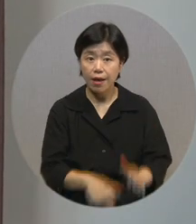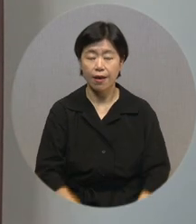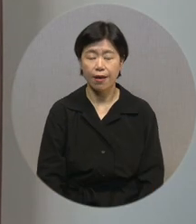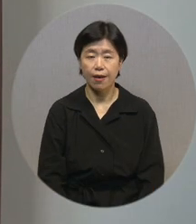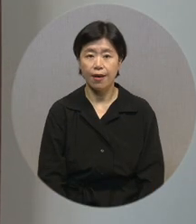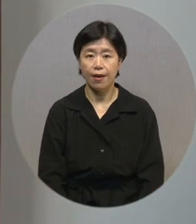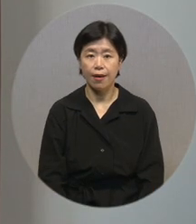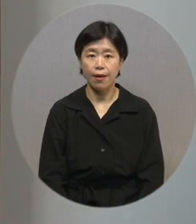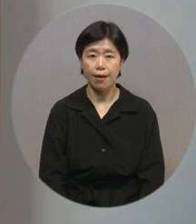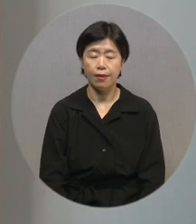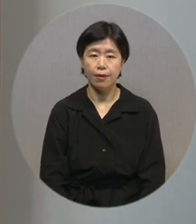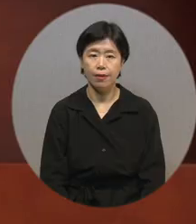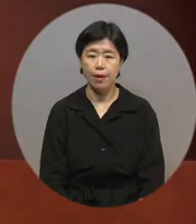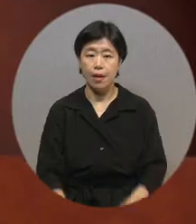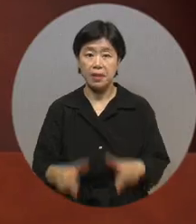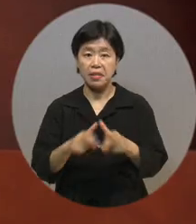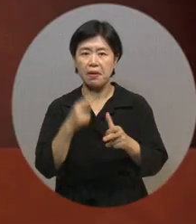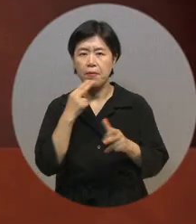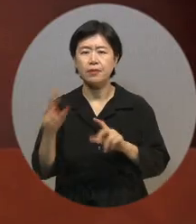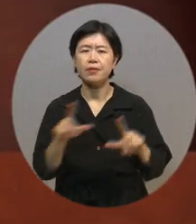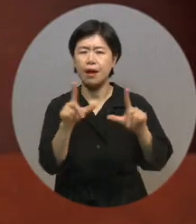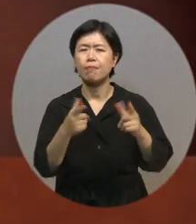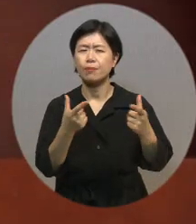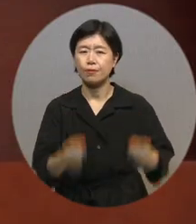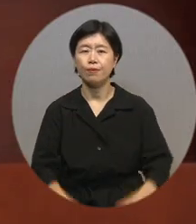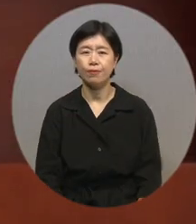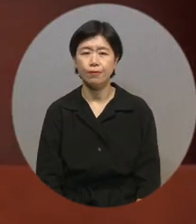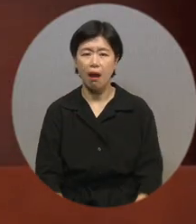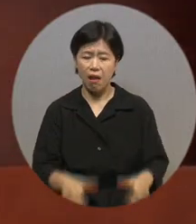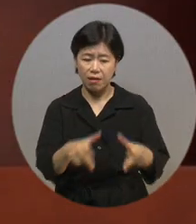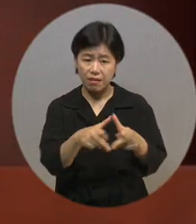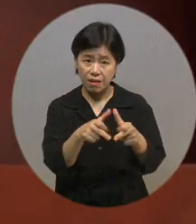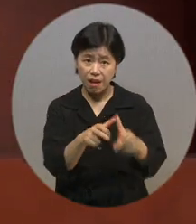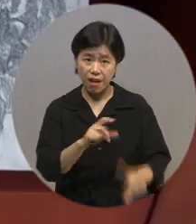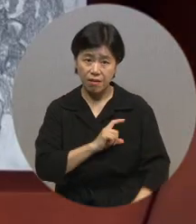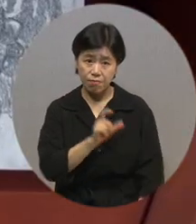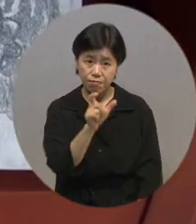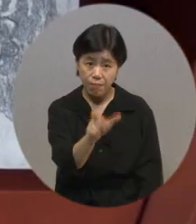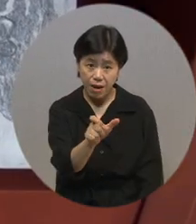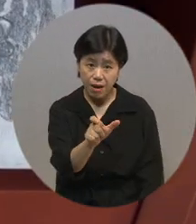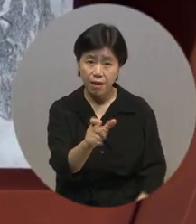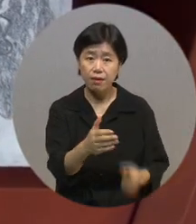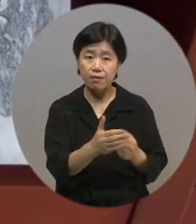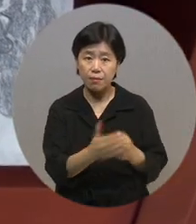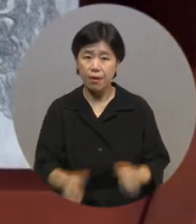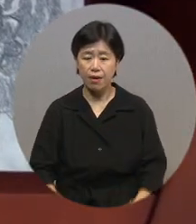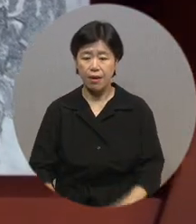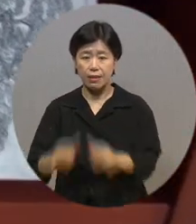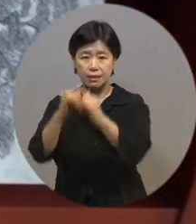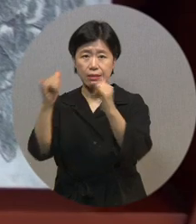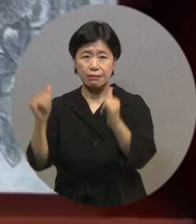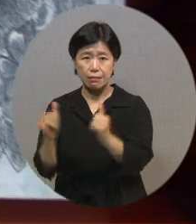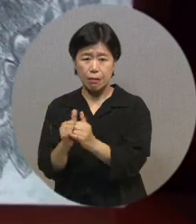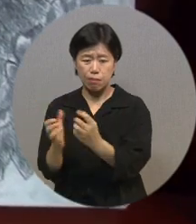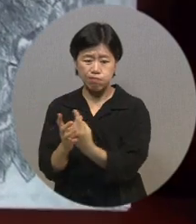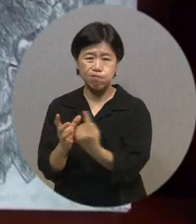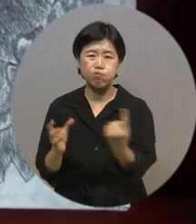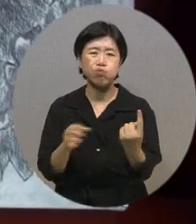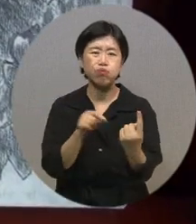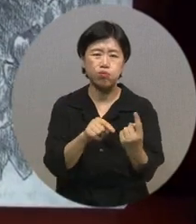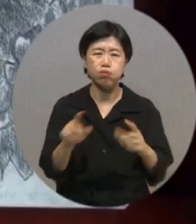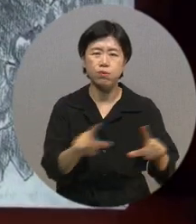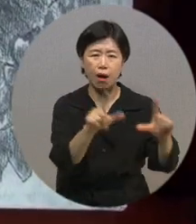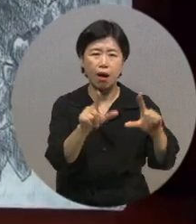그들도 비장애인의 삶을 살고 있습니다. 장애인이라 이름 지음으로 지역사회에서 떨어진 곳에서